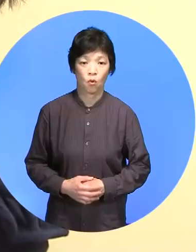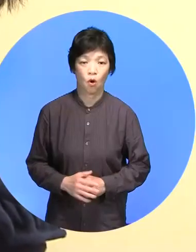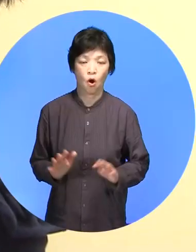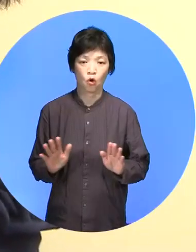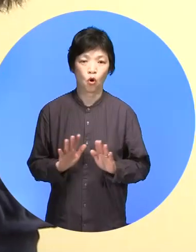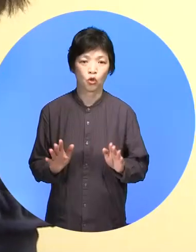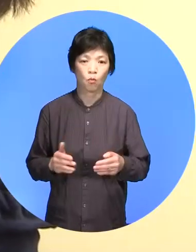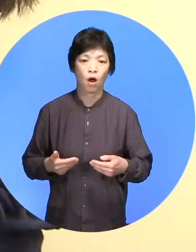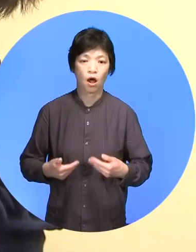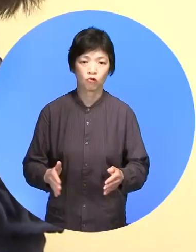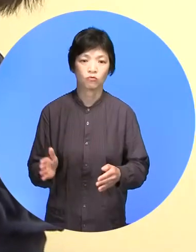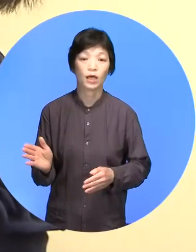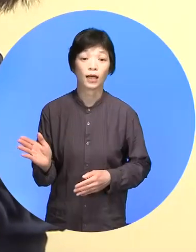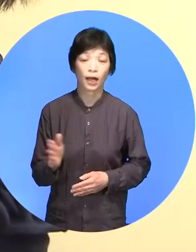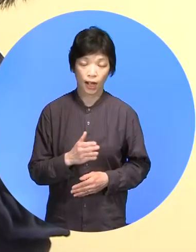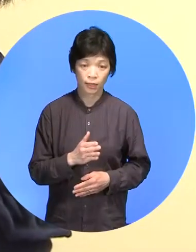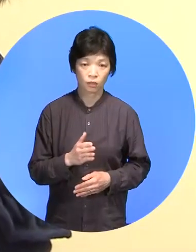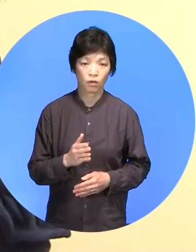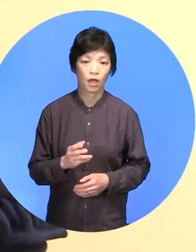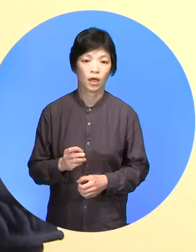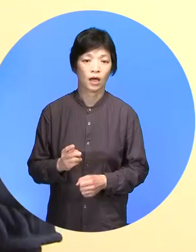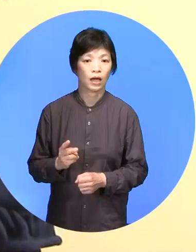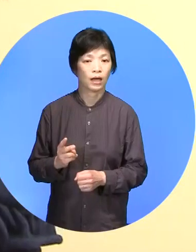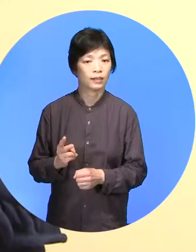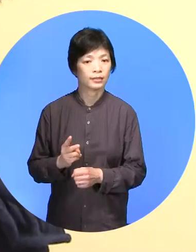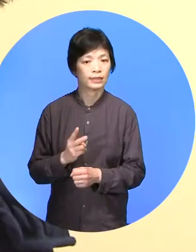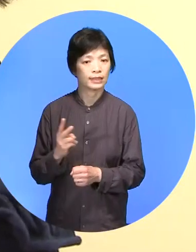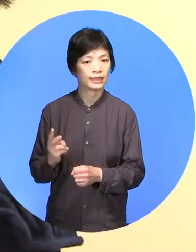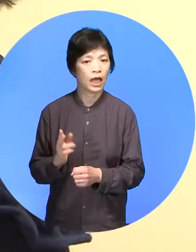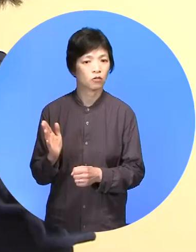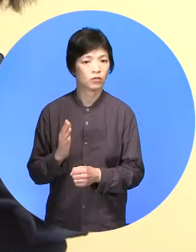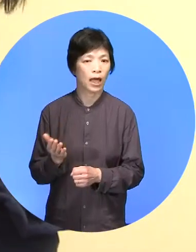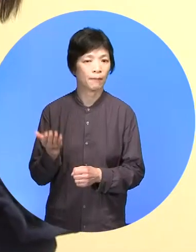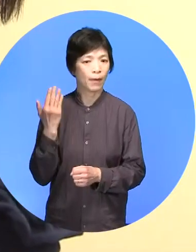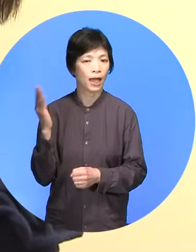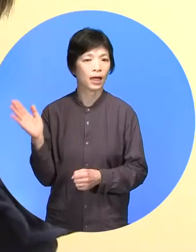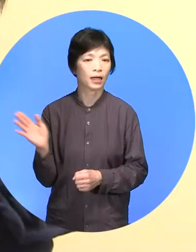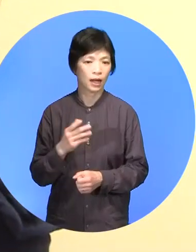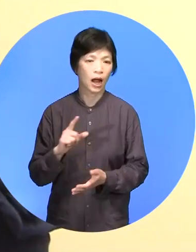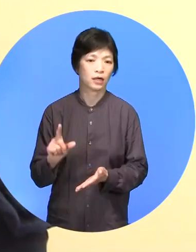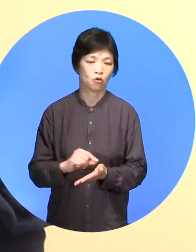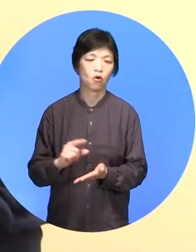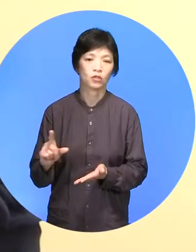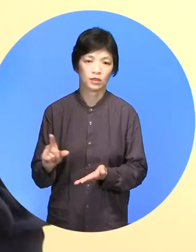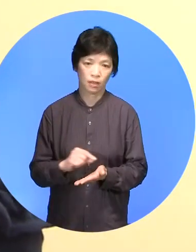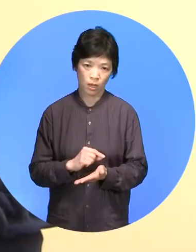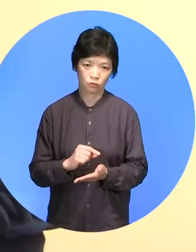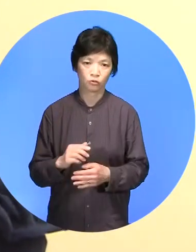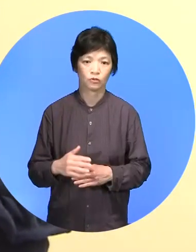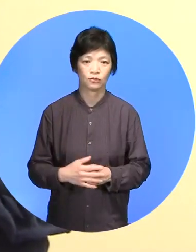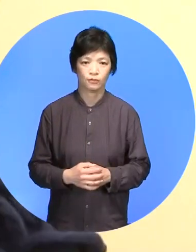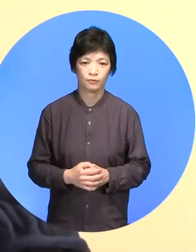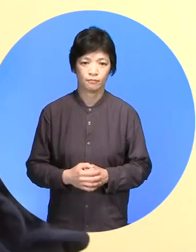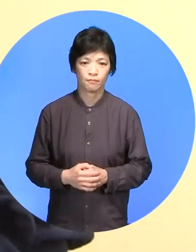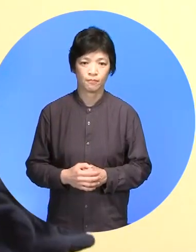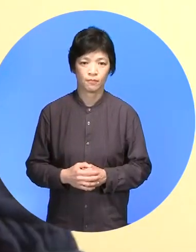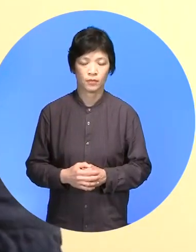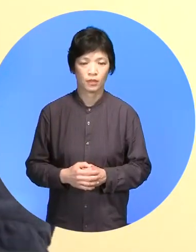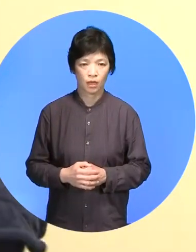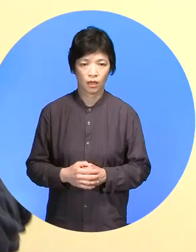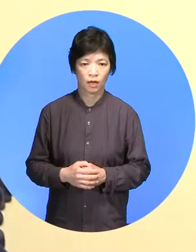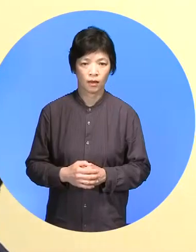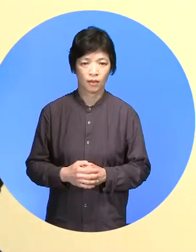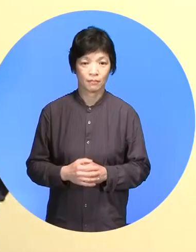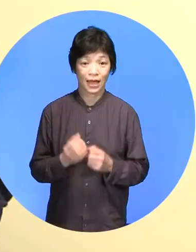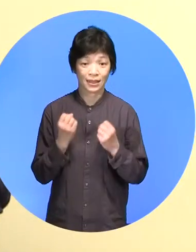子供ができてからなので、2年ぐらい前から利用させていただいてます。そうですね、